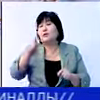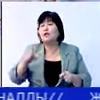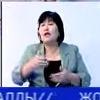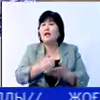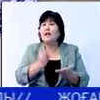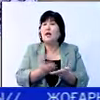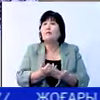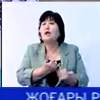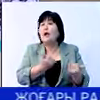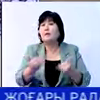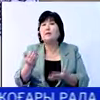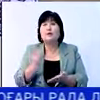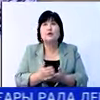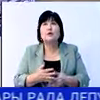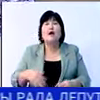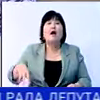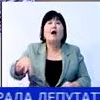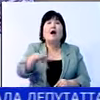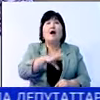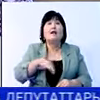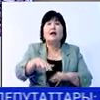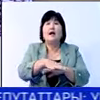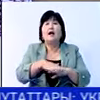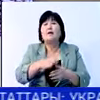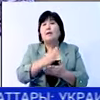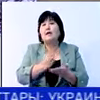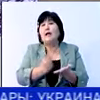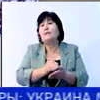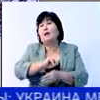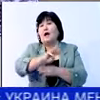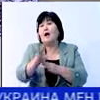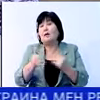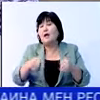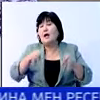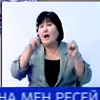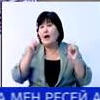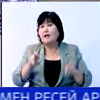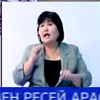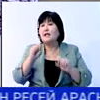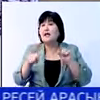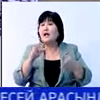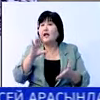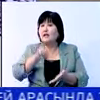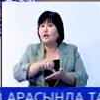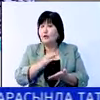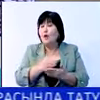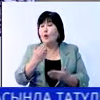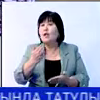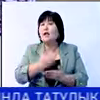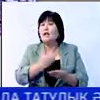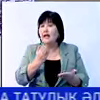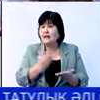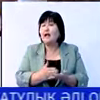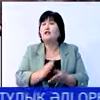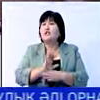қамтамасыз етіп отыр. Айналамдағы халықты нанмен қамтамасыз етіп отырмын. Арнайы заказдар түседі. Оларға да нан